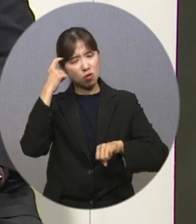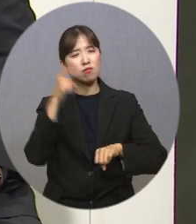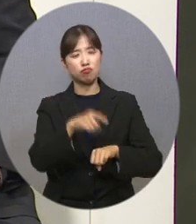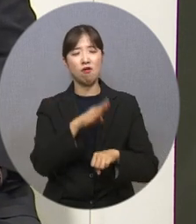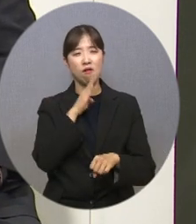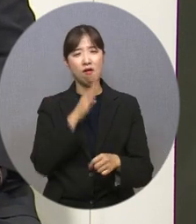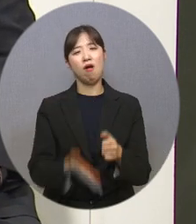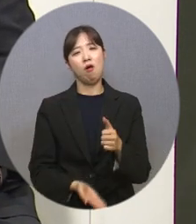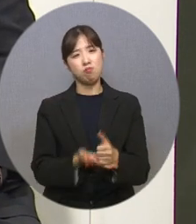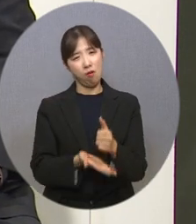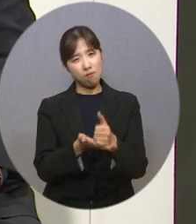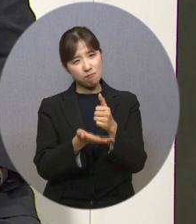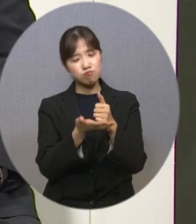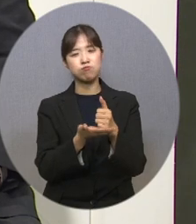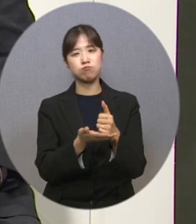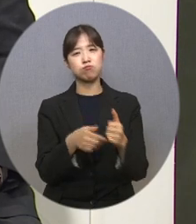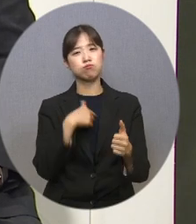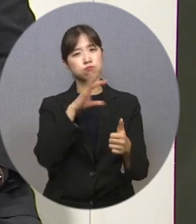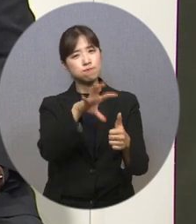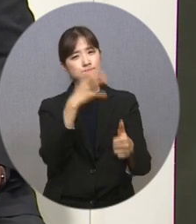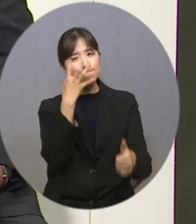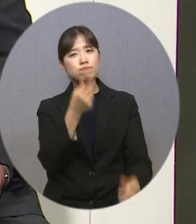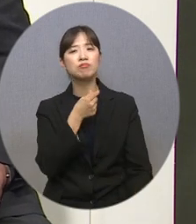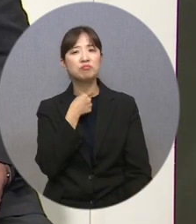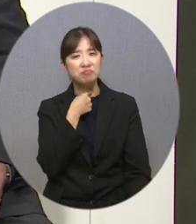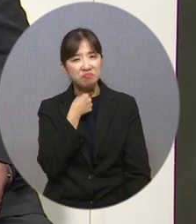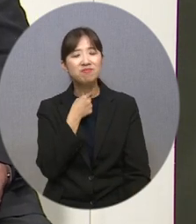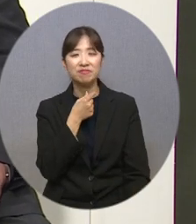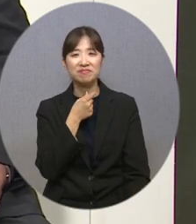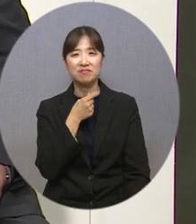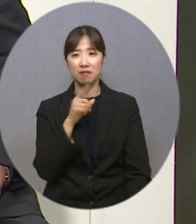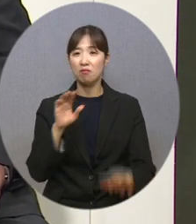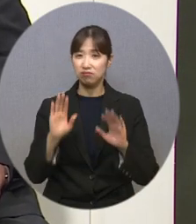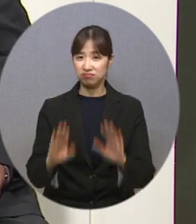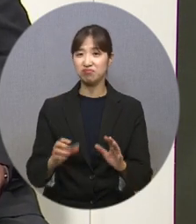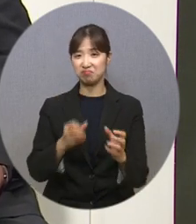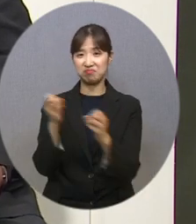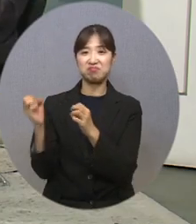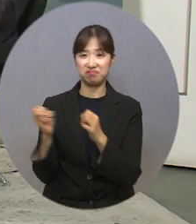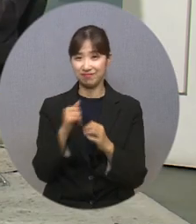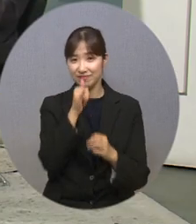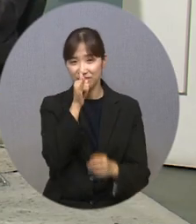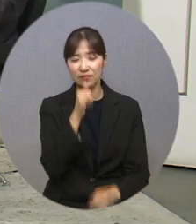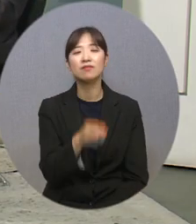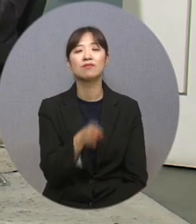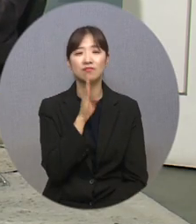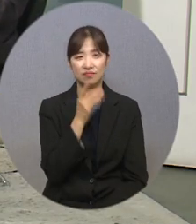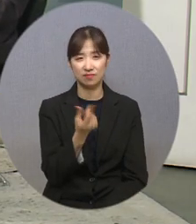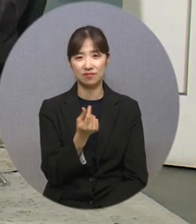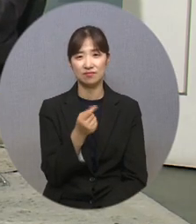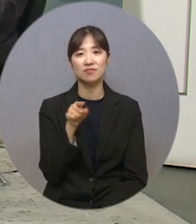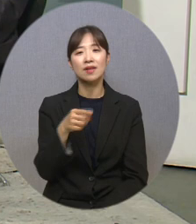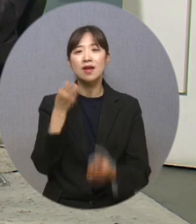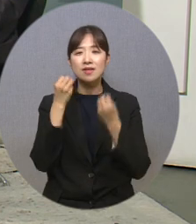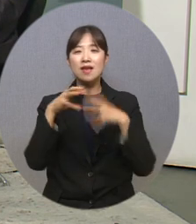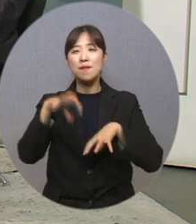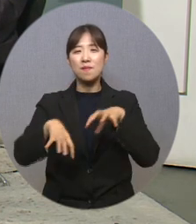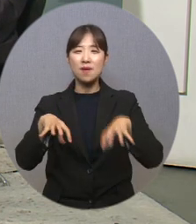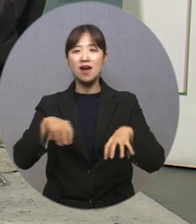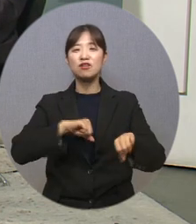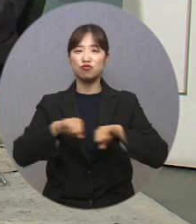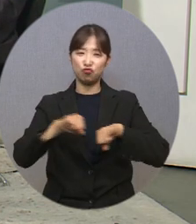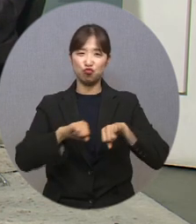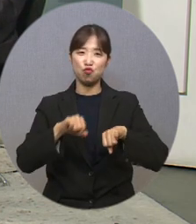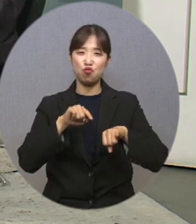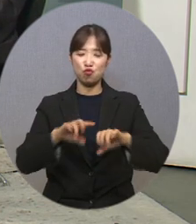높이 사고 싶고 배우고 싶다 이런 얘기를 지금도 하고 있거든요. 아, 그렇습니다. 예, 그 새마을 운동 같은